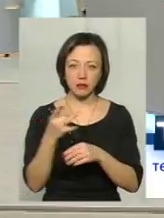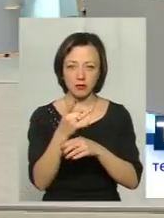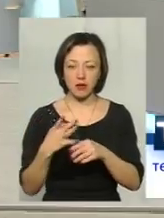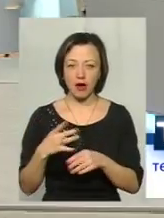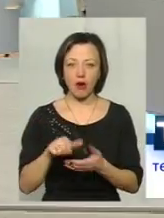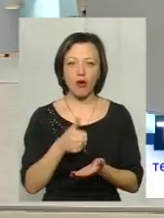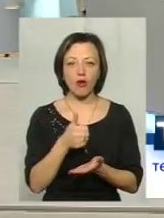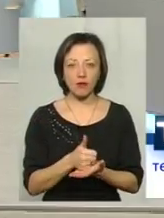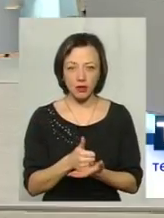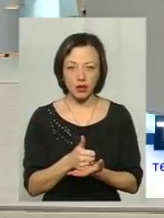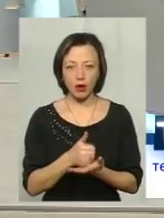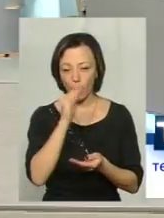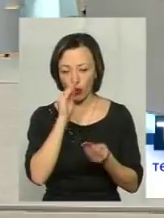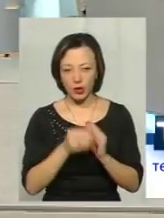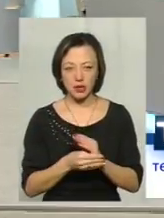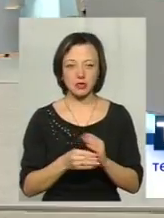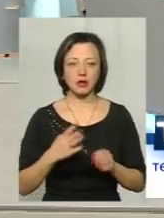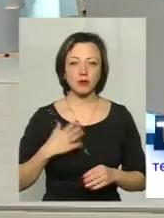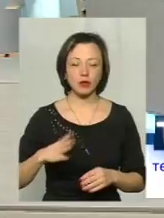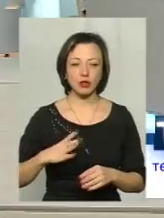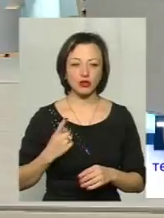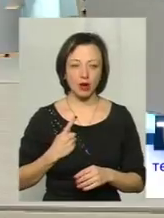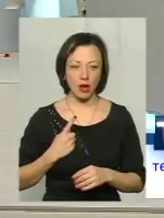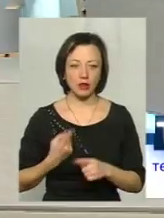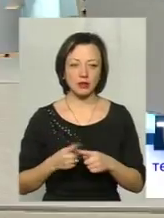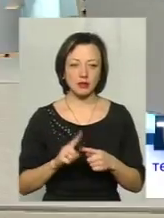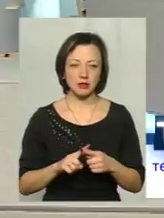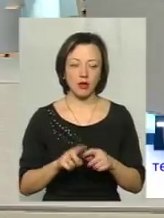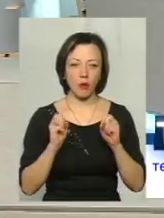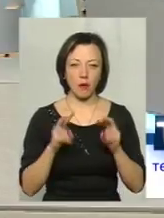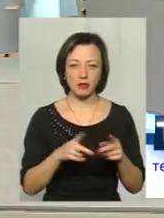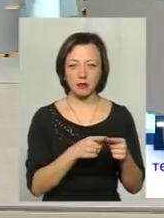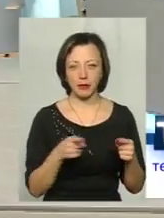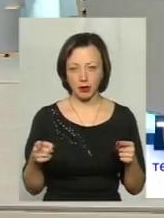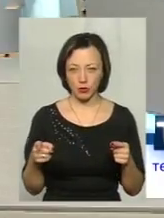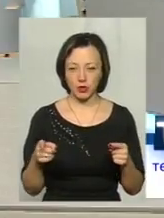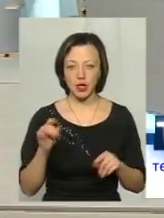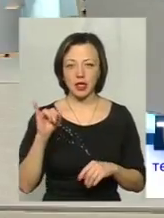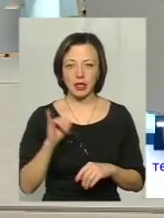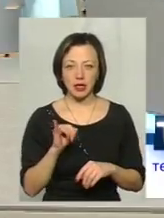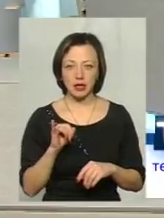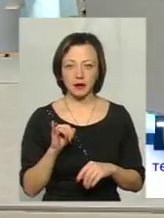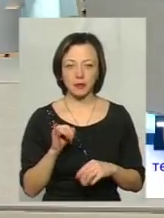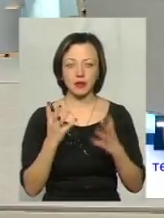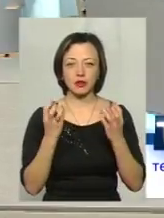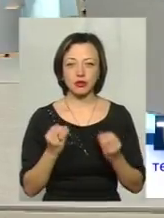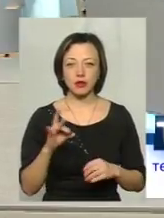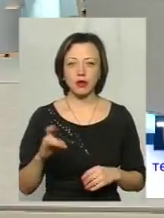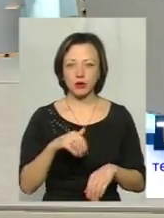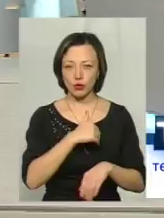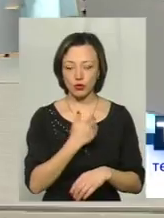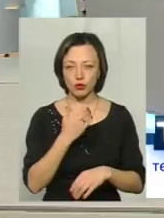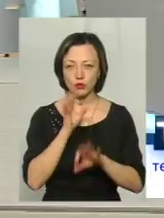головне укритися і перечекати цей опасний період. От. І ще раз хочу зупинитися,